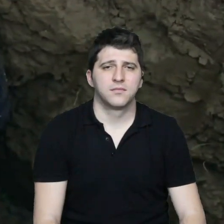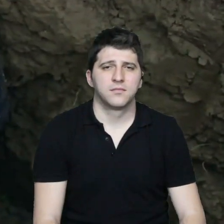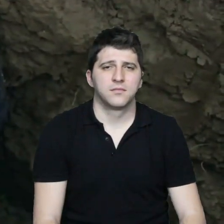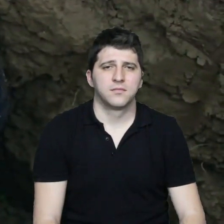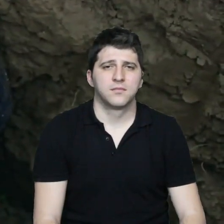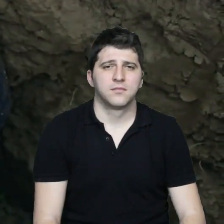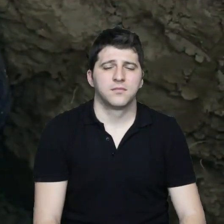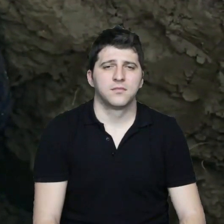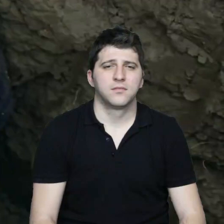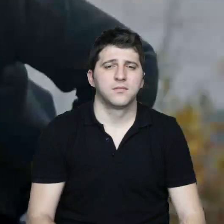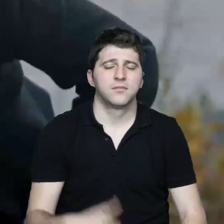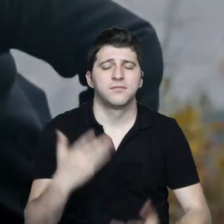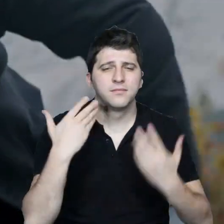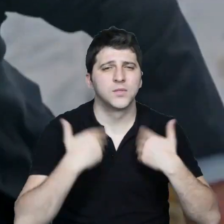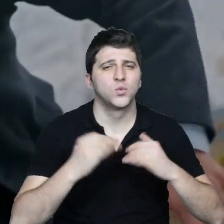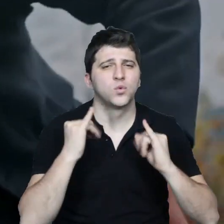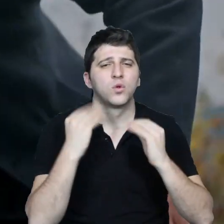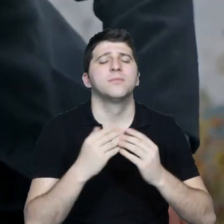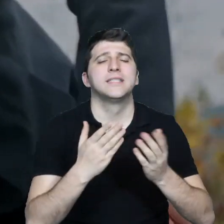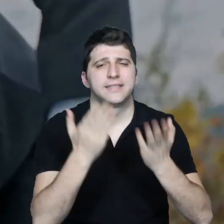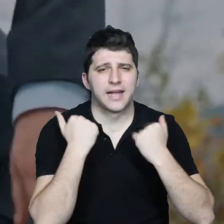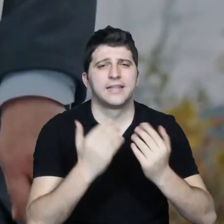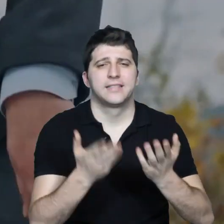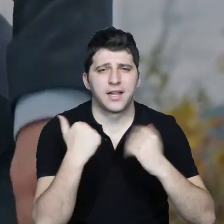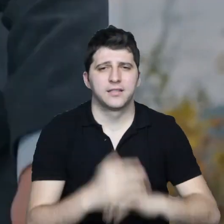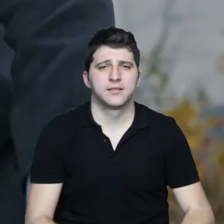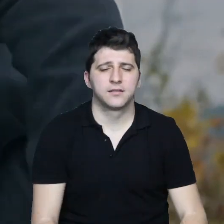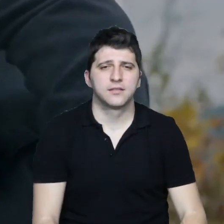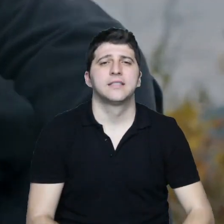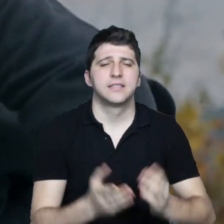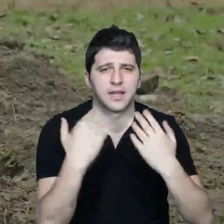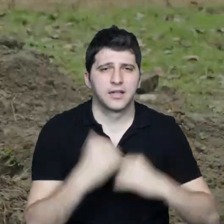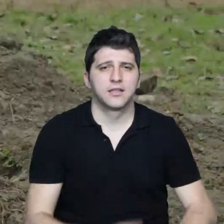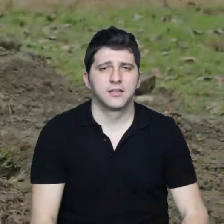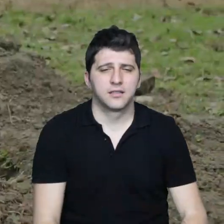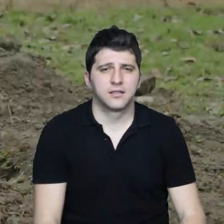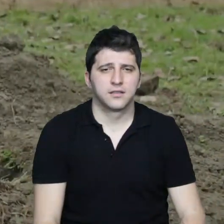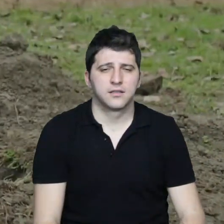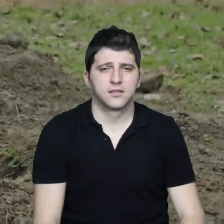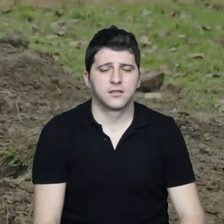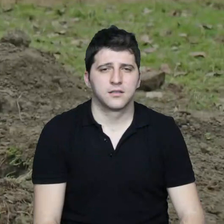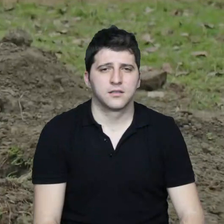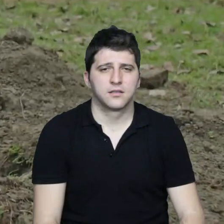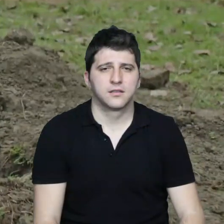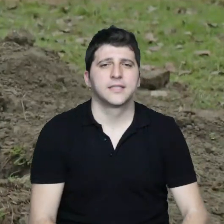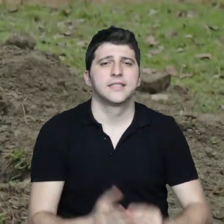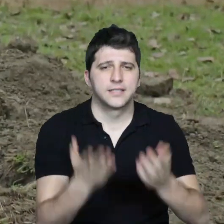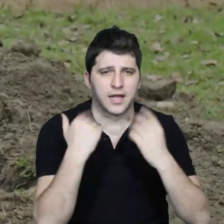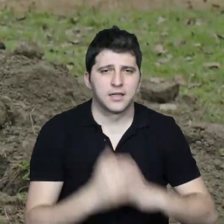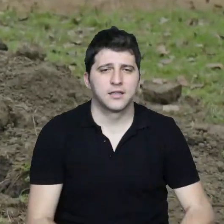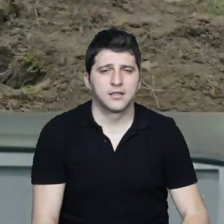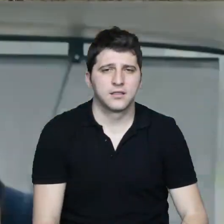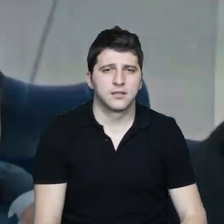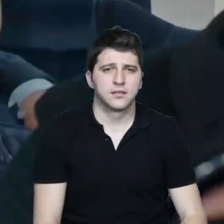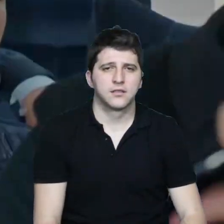Her taraf bozuldu. Gel, gel, gel. Elini uzattı. Fatih de diğer elini tuttu,